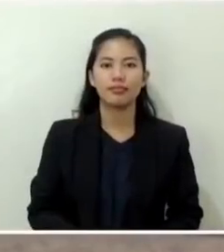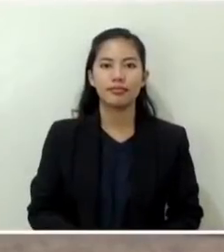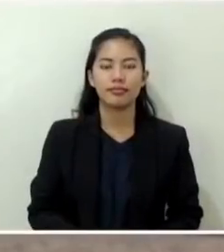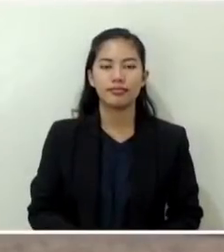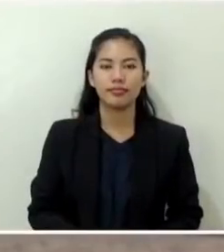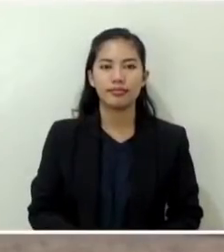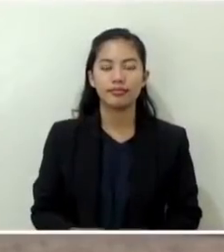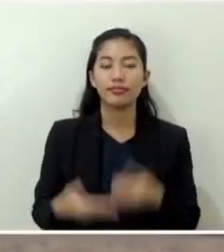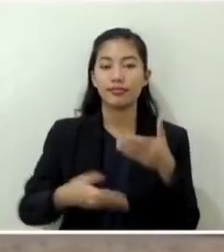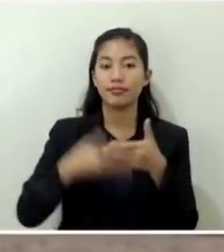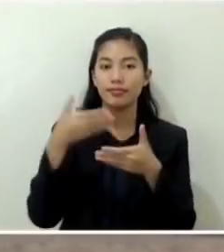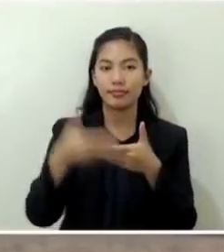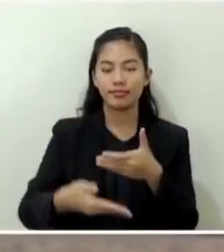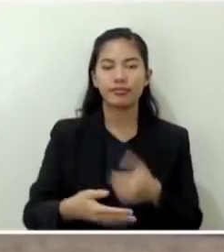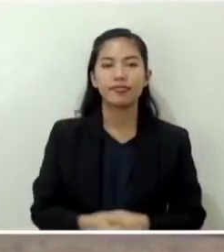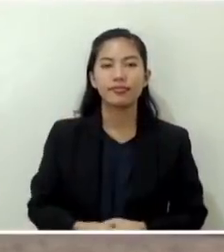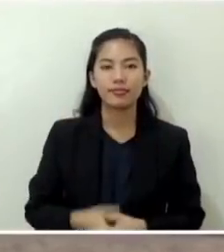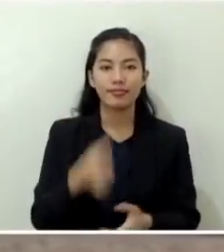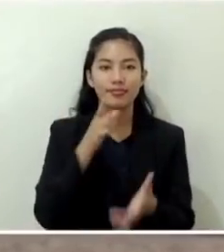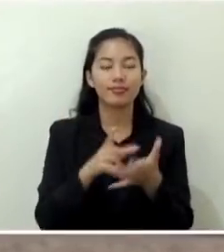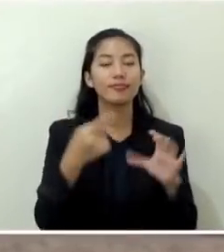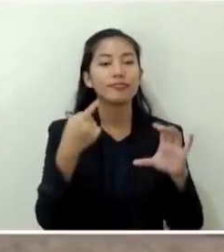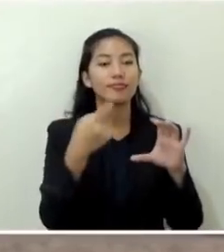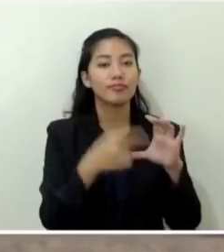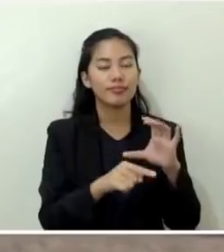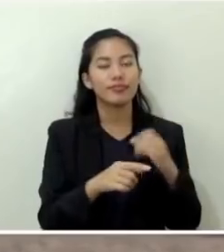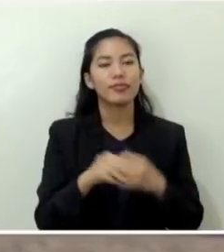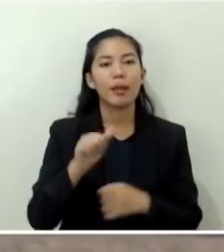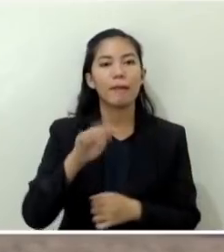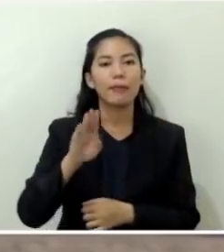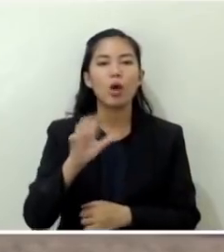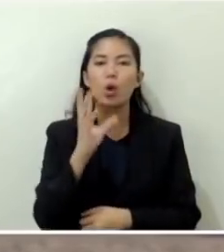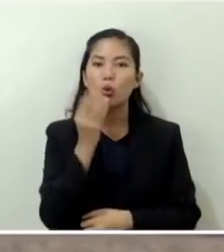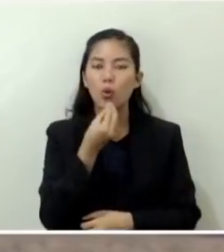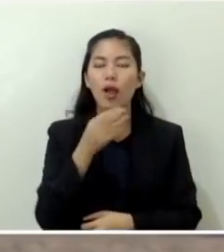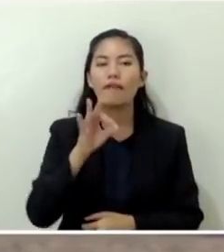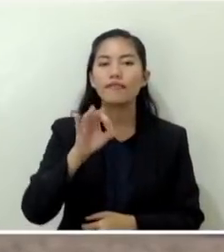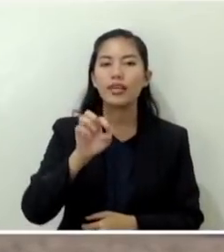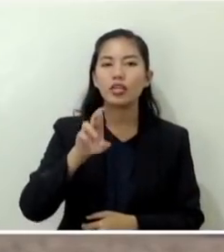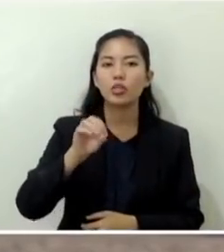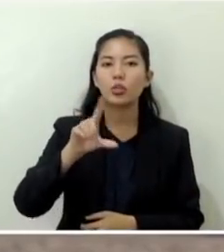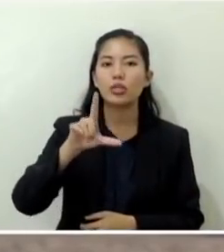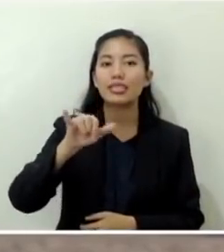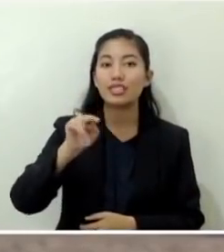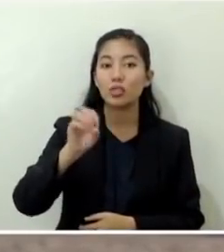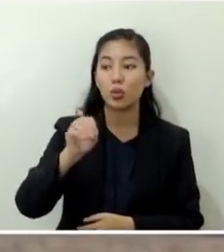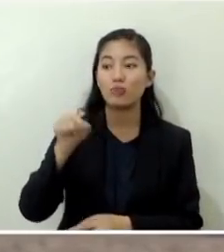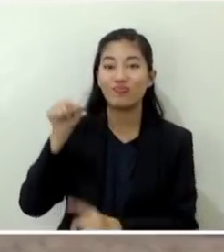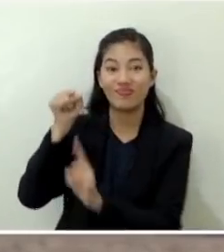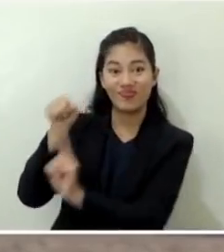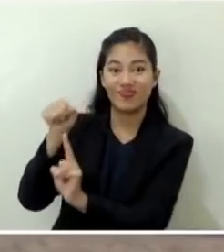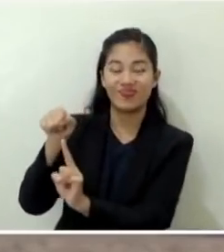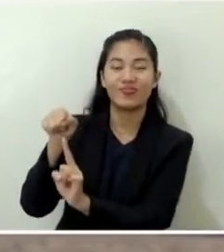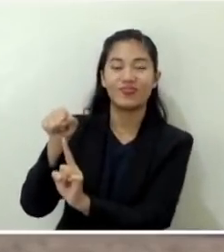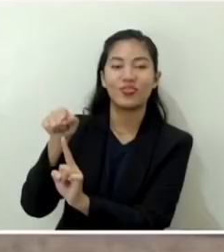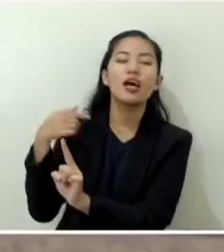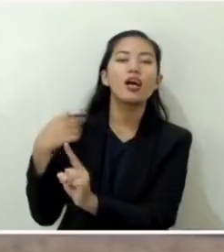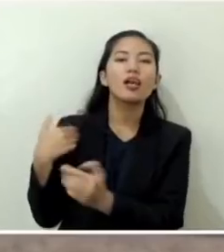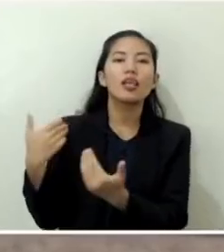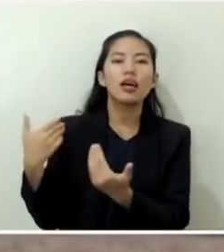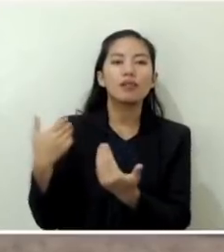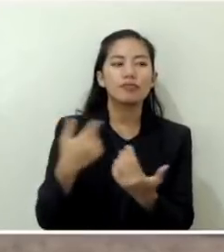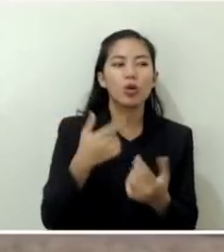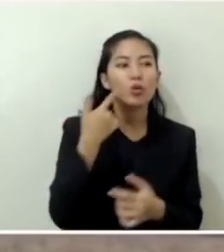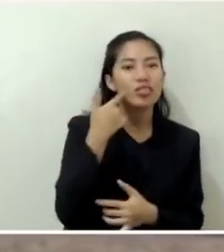Sumulat naman kay COMELEC Chairman Sheriff Aba si Commissioner Amy Ferulino ang tinukoy ni Commissioner Rowena Guanzon na ponente